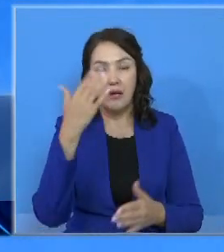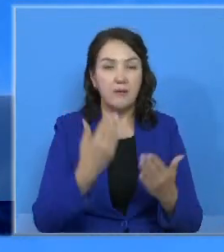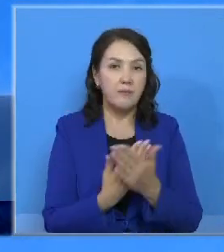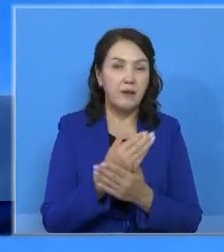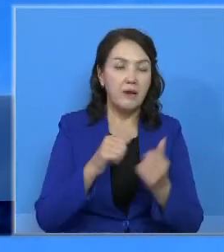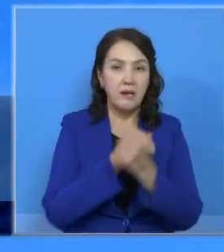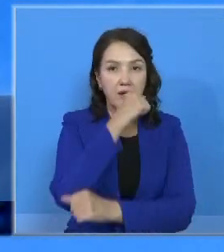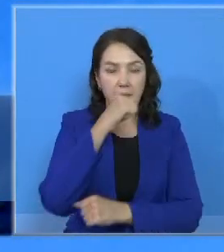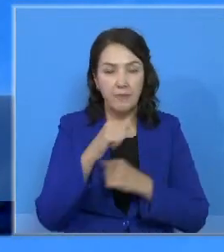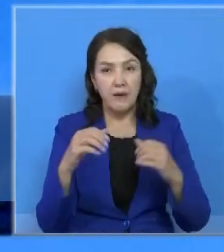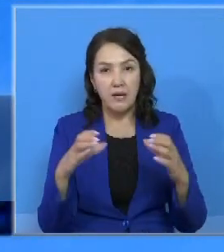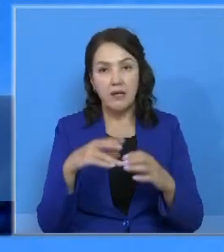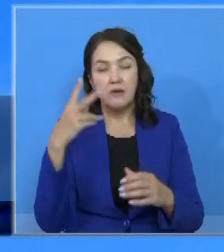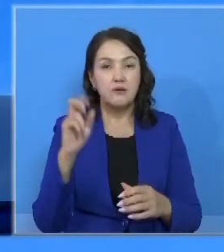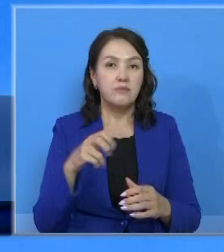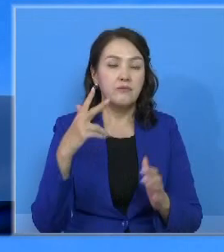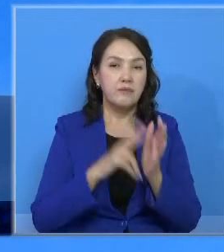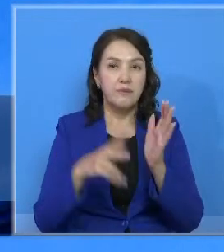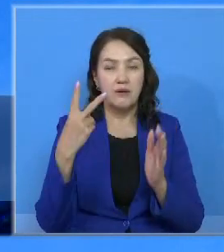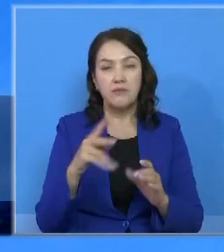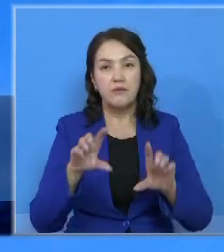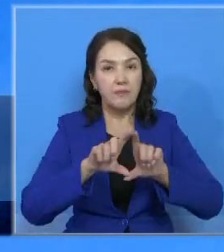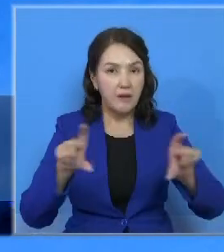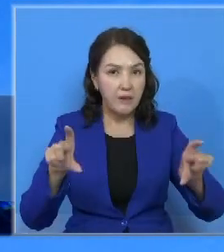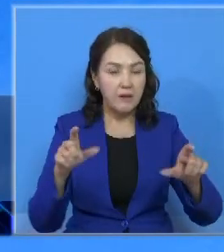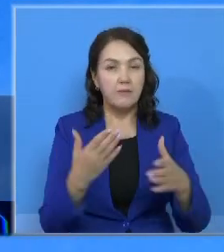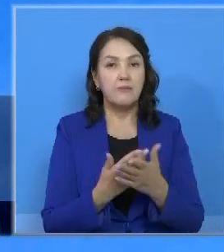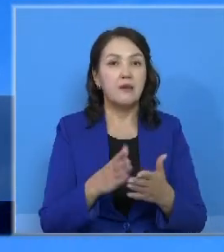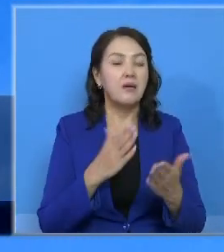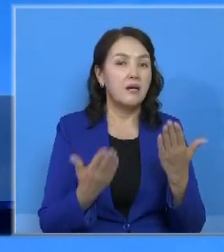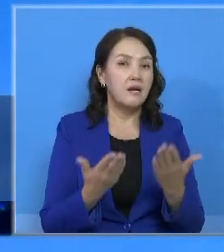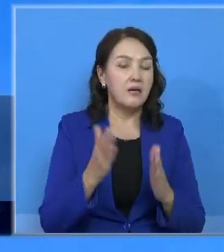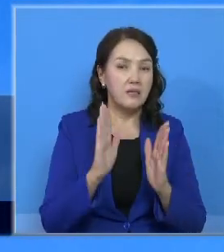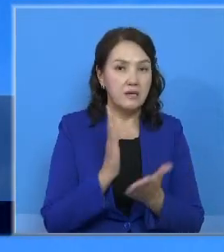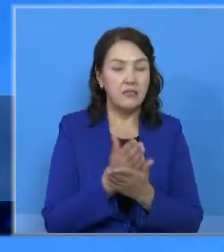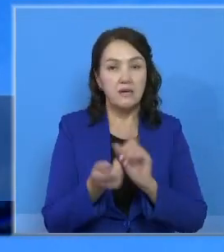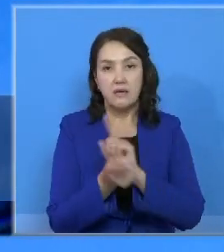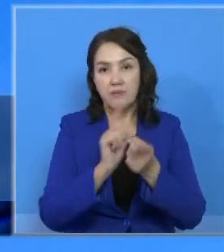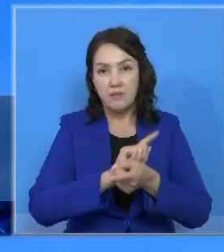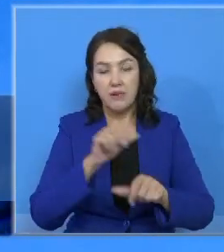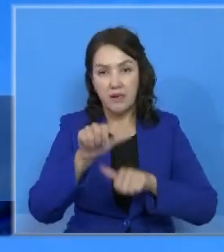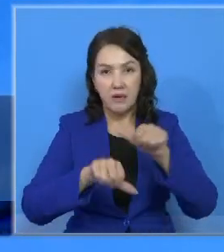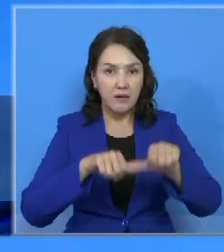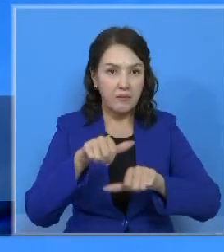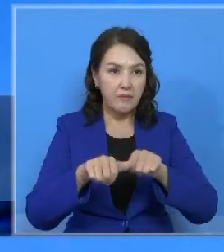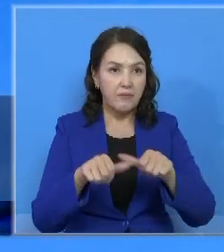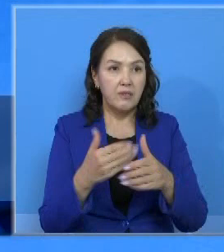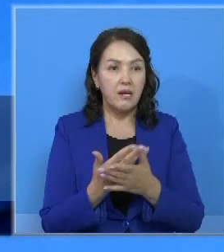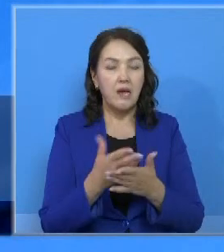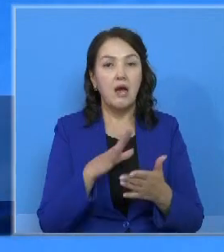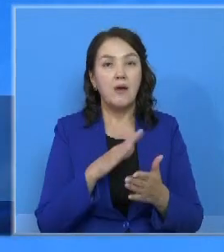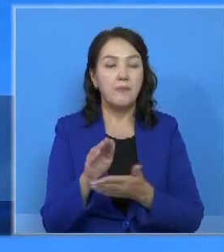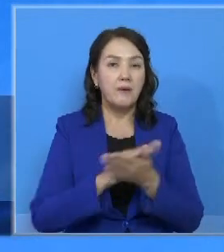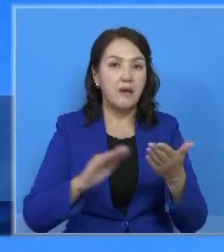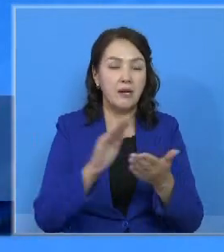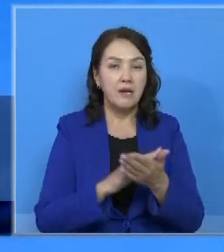обновлена материально-техническая база 282 общеобразовательных объектов. Есть изменения в сфере деятельности дошкольных организаций, а именно